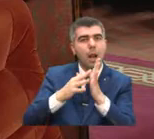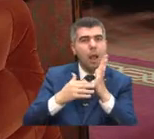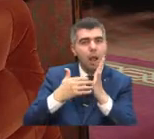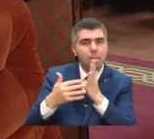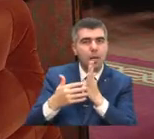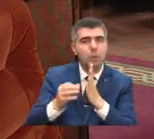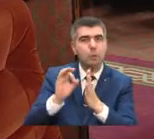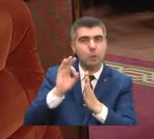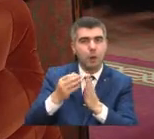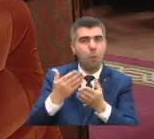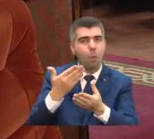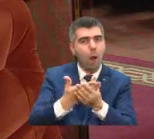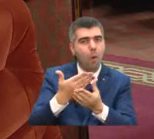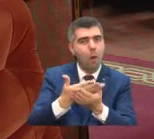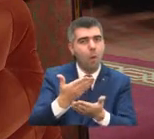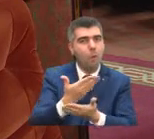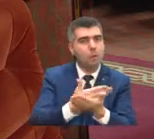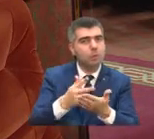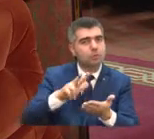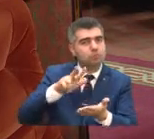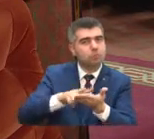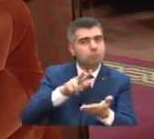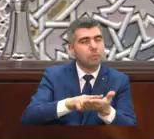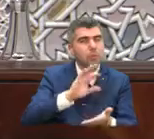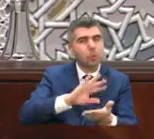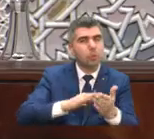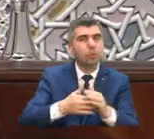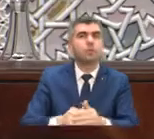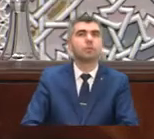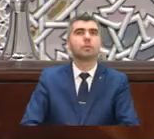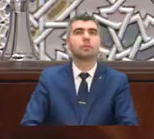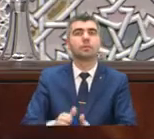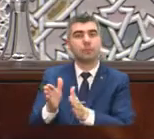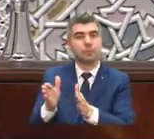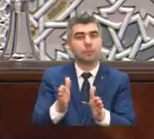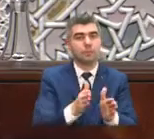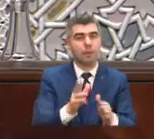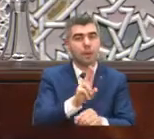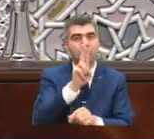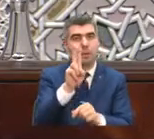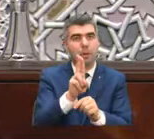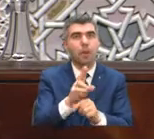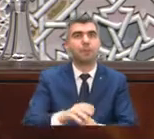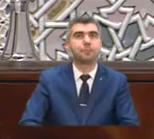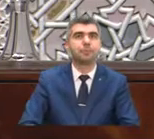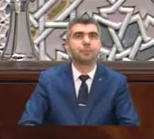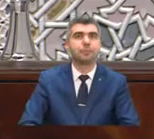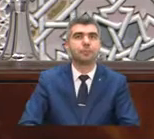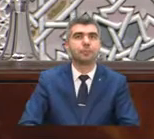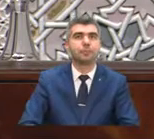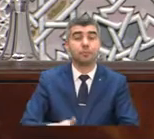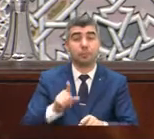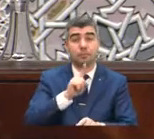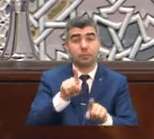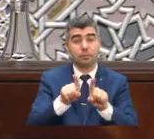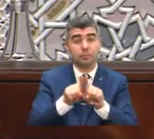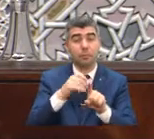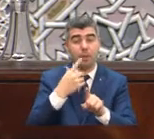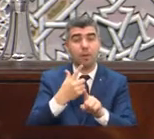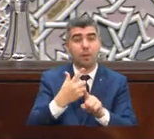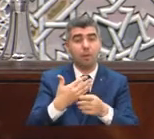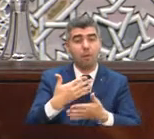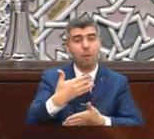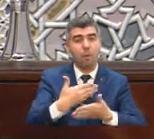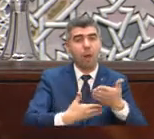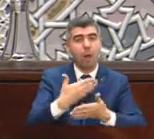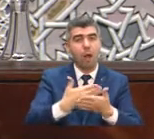موجود وفي أي وقت. شكرا سيد الوزير. نمر السؤال الموالي وهو عن حرمان مواطنين من وثائق إدارية